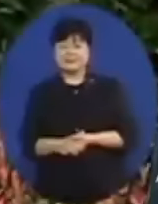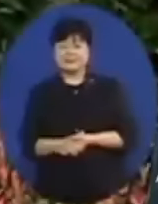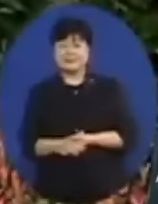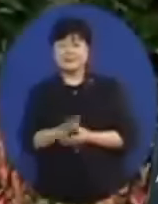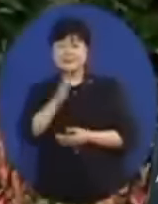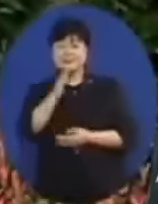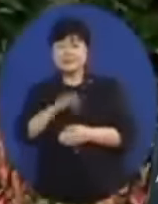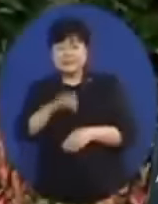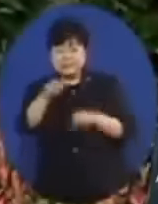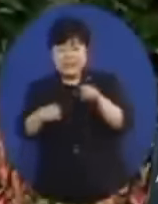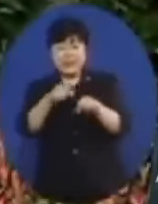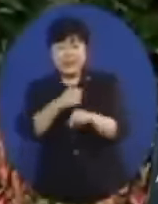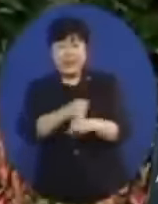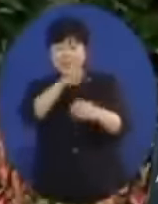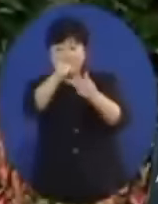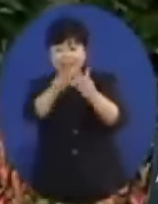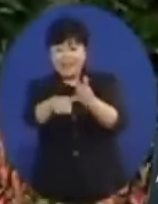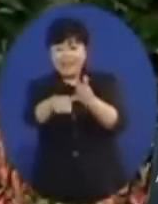실천하면은